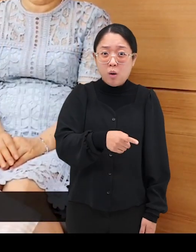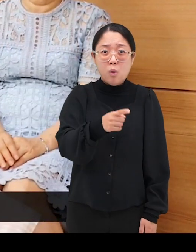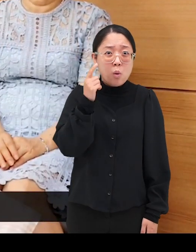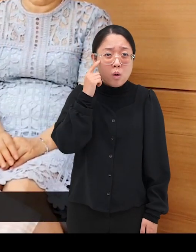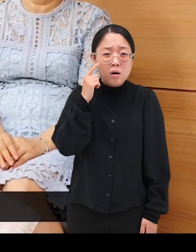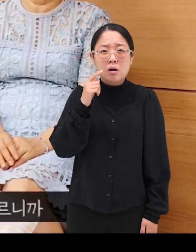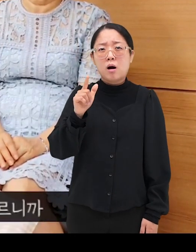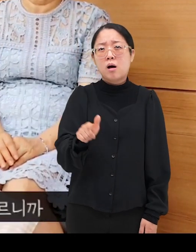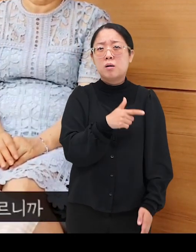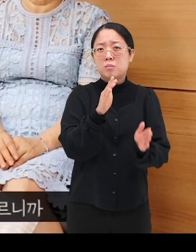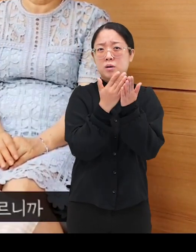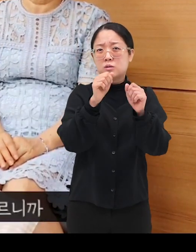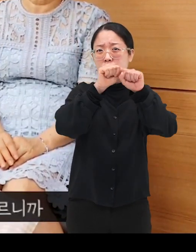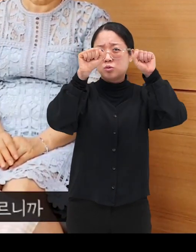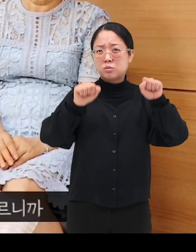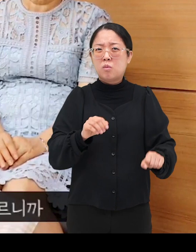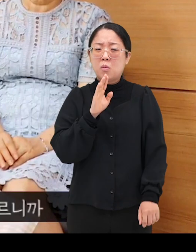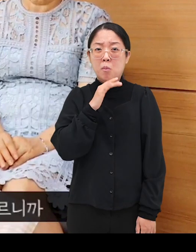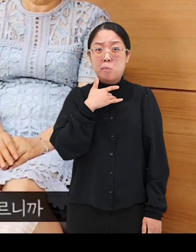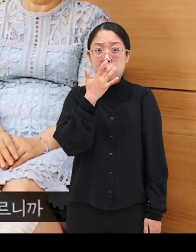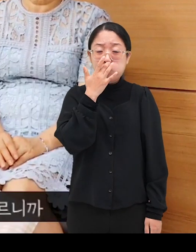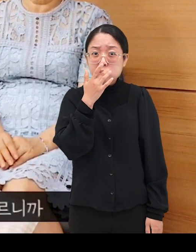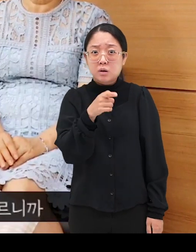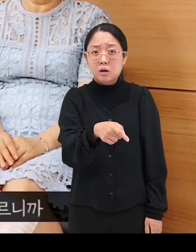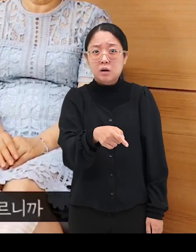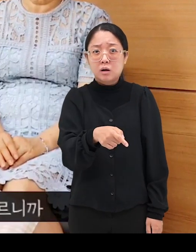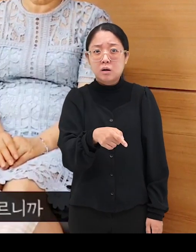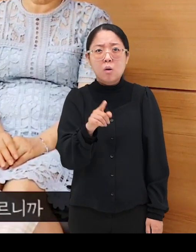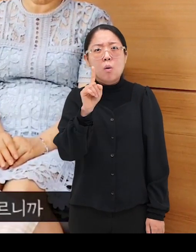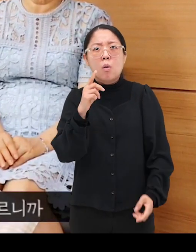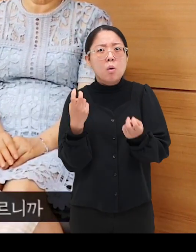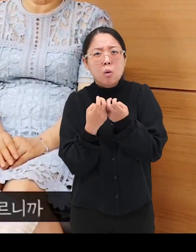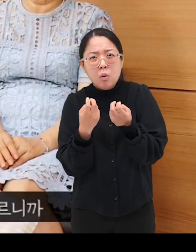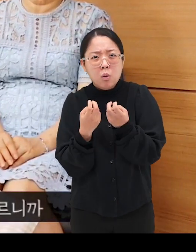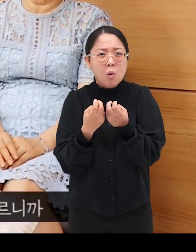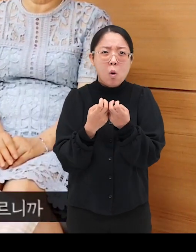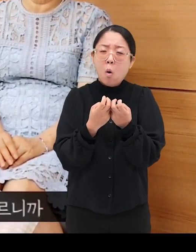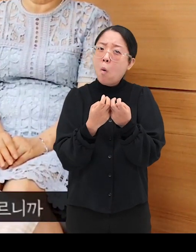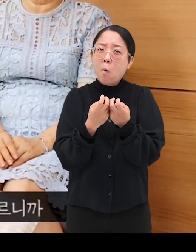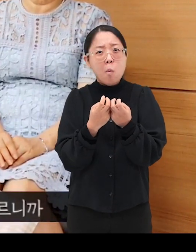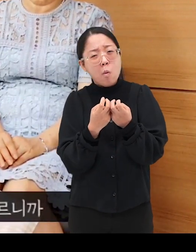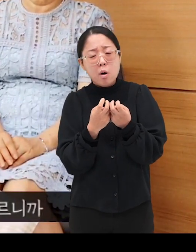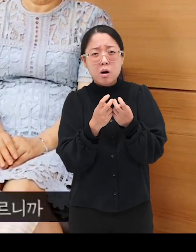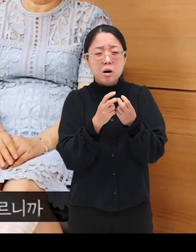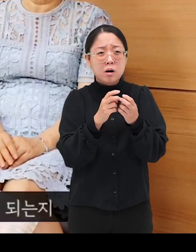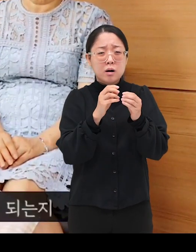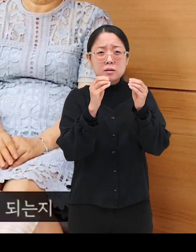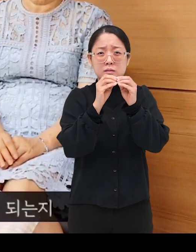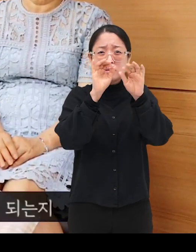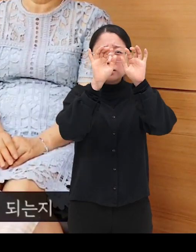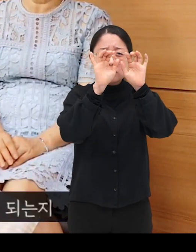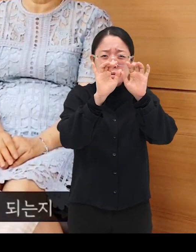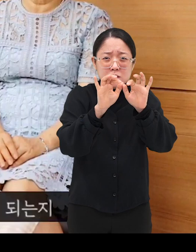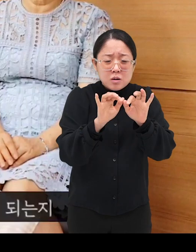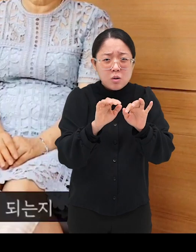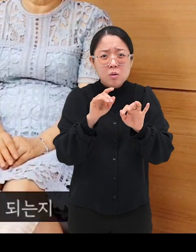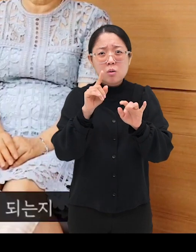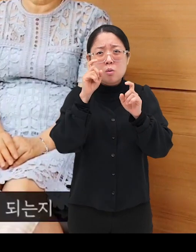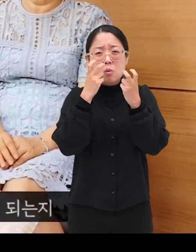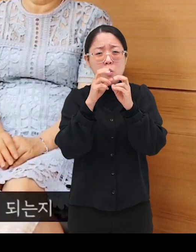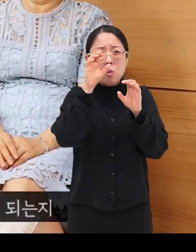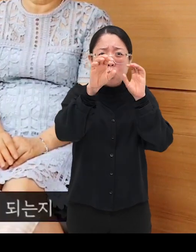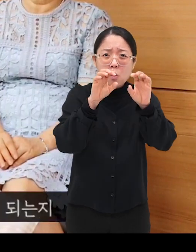편집하면서 힘들었어요. 그러니까 이렇게 하루빅이라는 시스템을 잘 모르니까 이제 어느 정도의